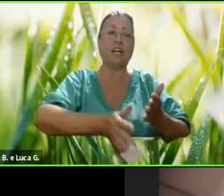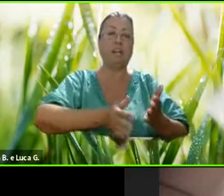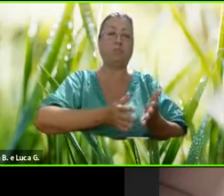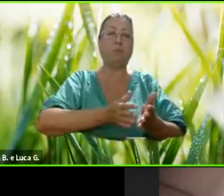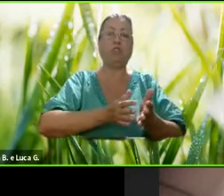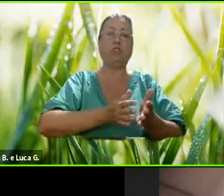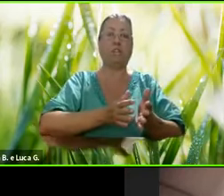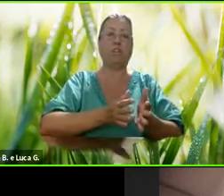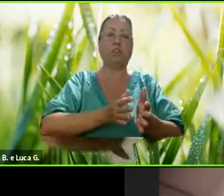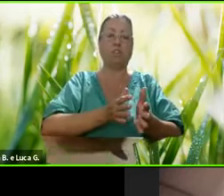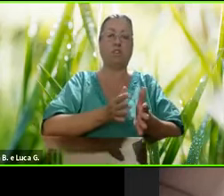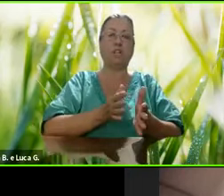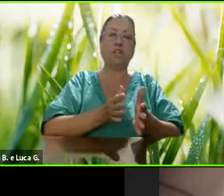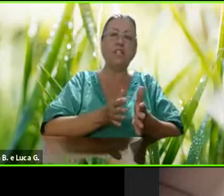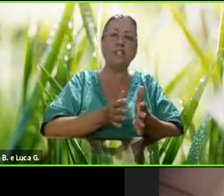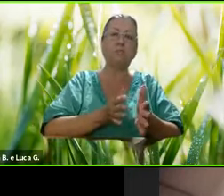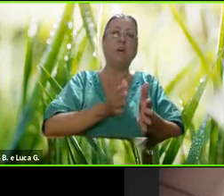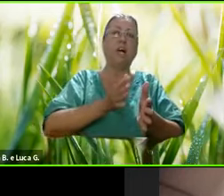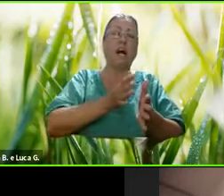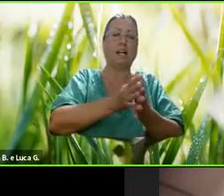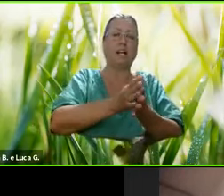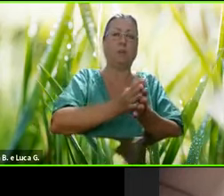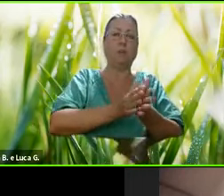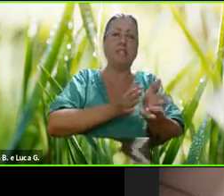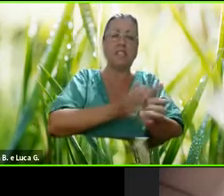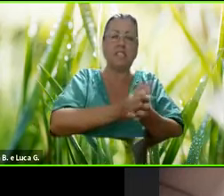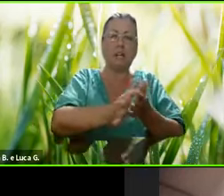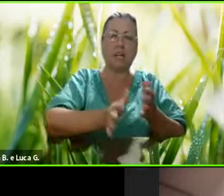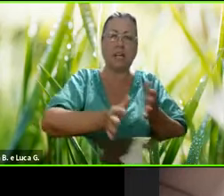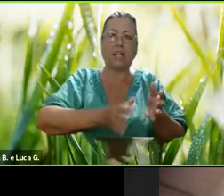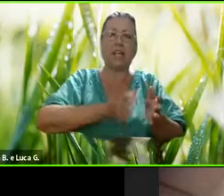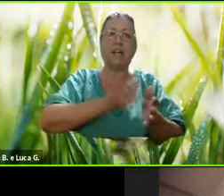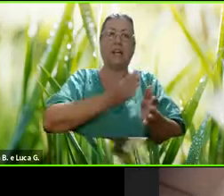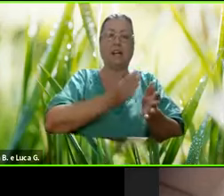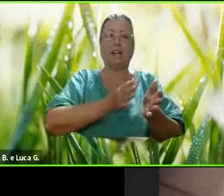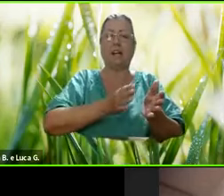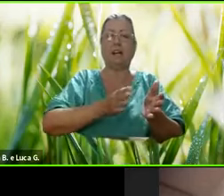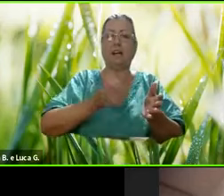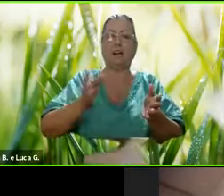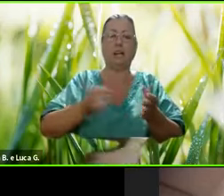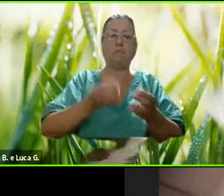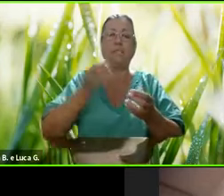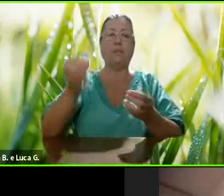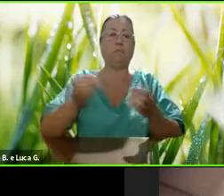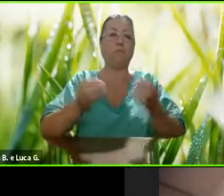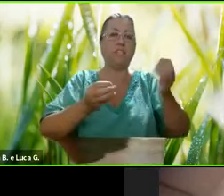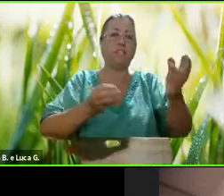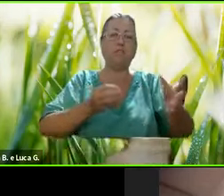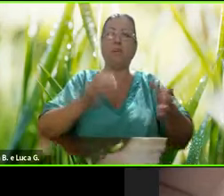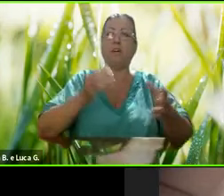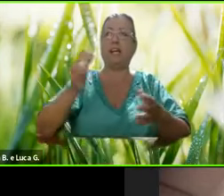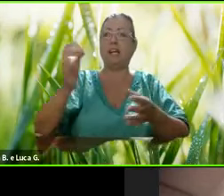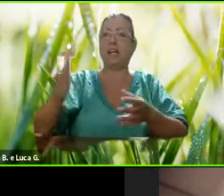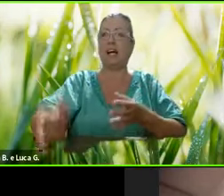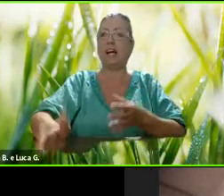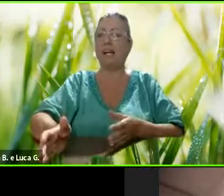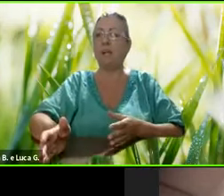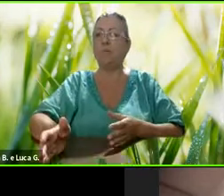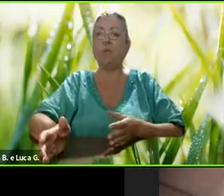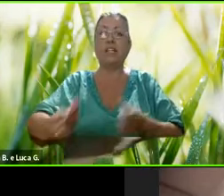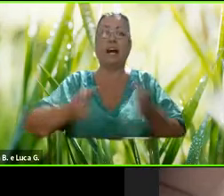energia che è sprigiona del nostro organismo, al pensiero ai pensieri positivi